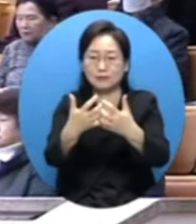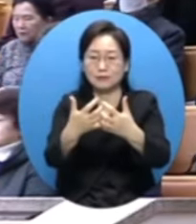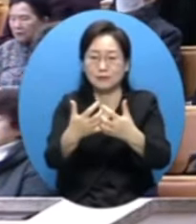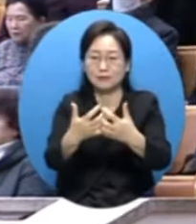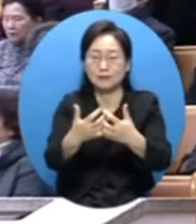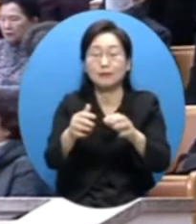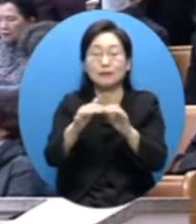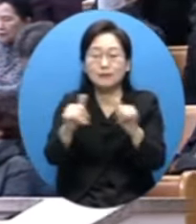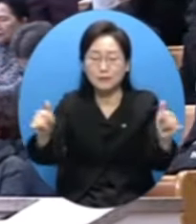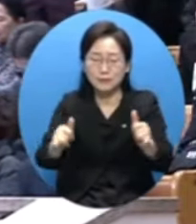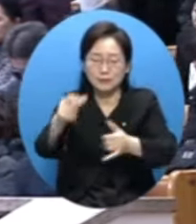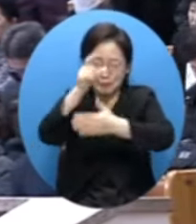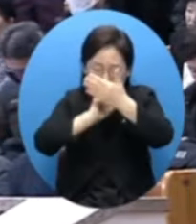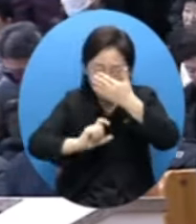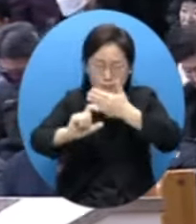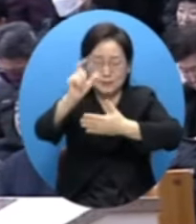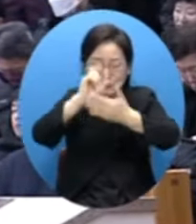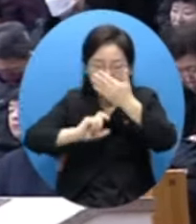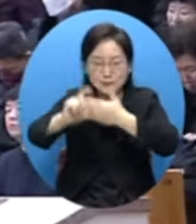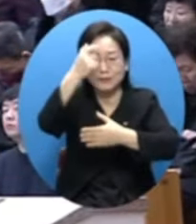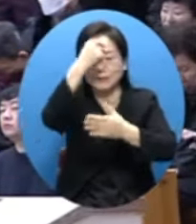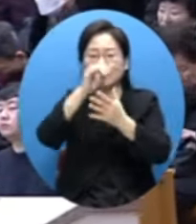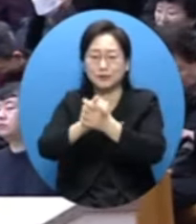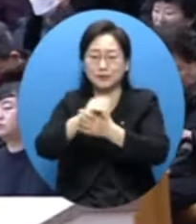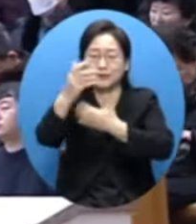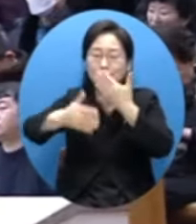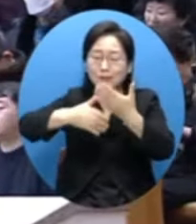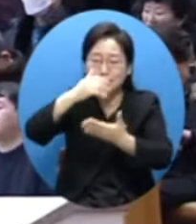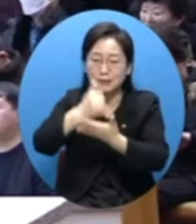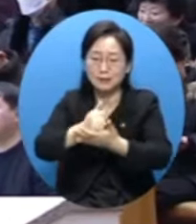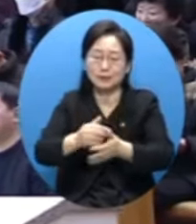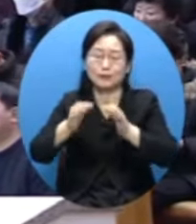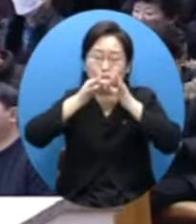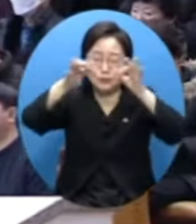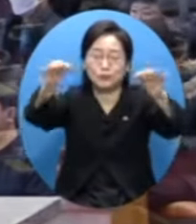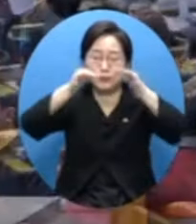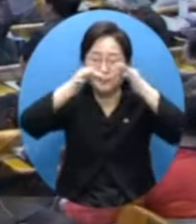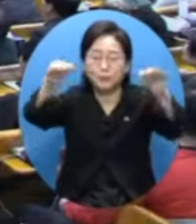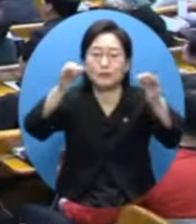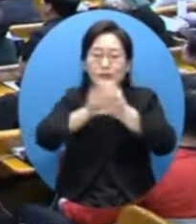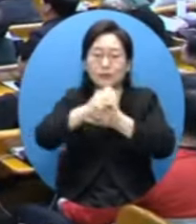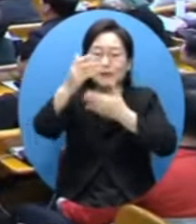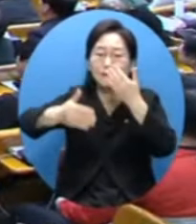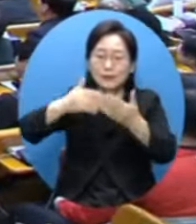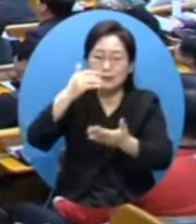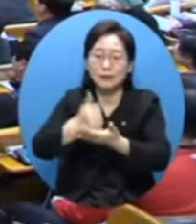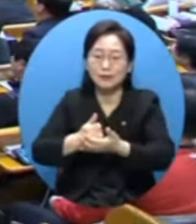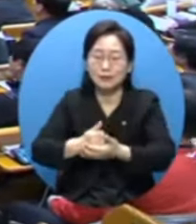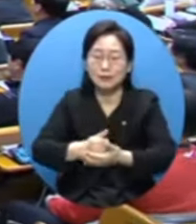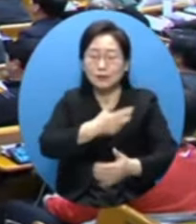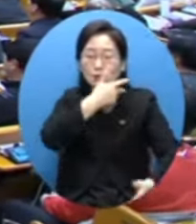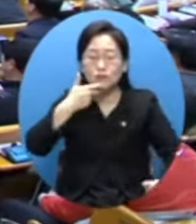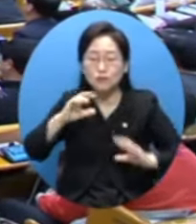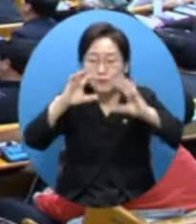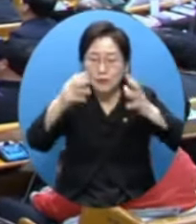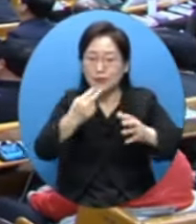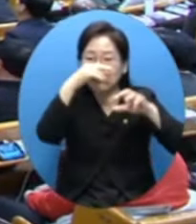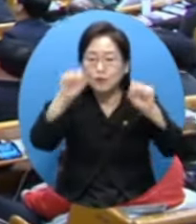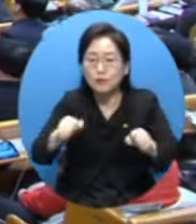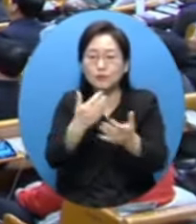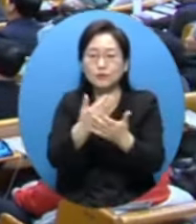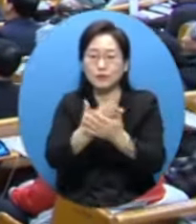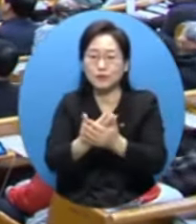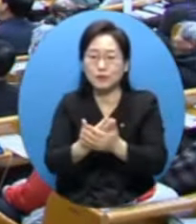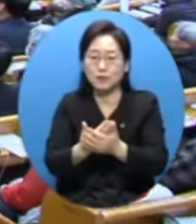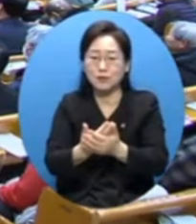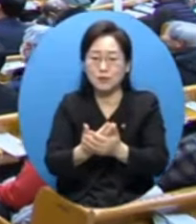저들이 밤새 철야 기도하며 하나님 앞에 부르짖어 기도했습니다. 하나님 우리 영국을 살려주옵소서.